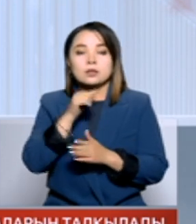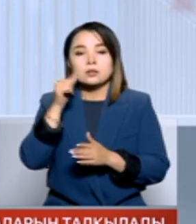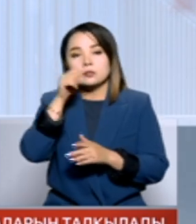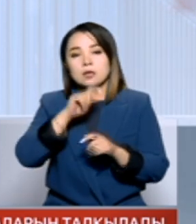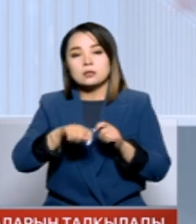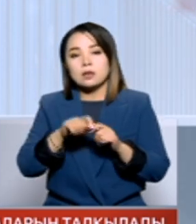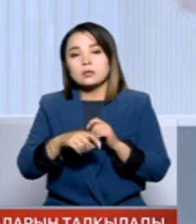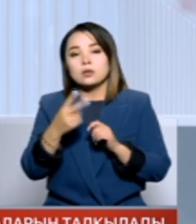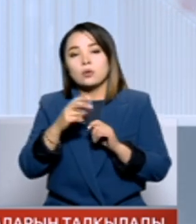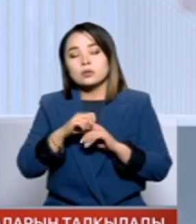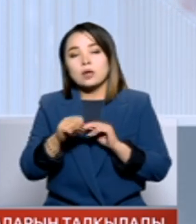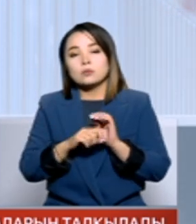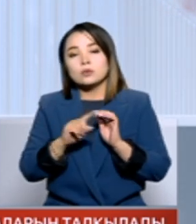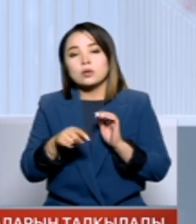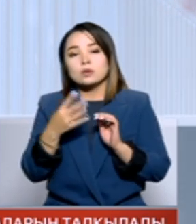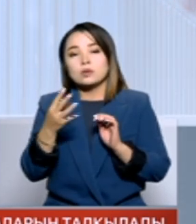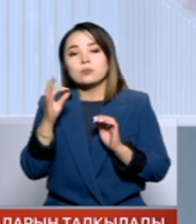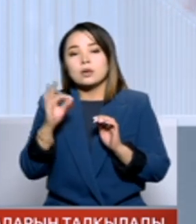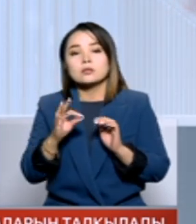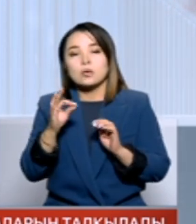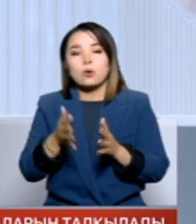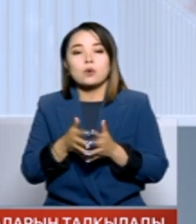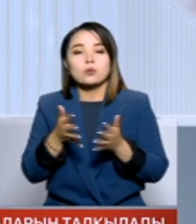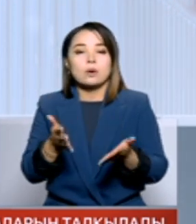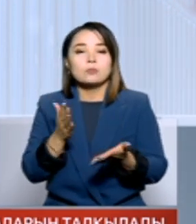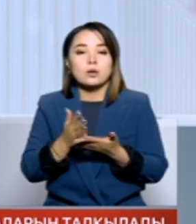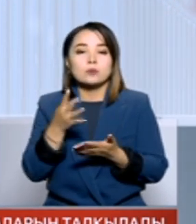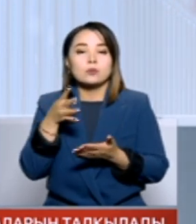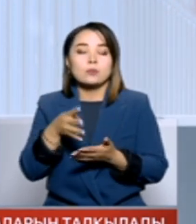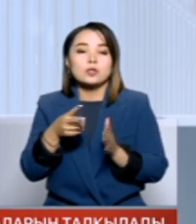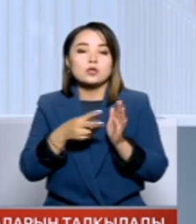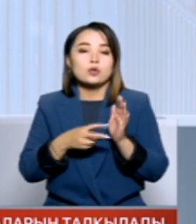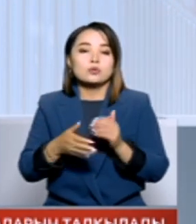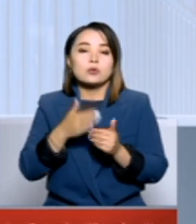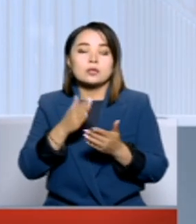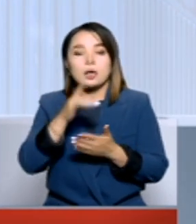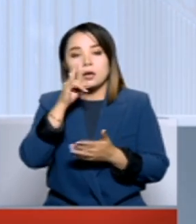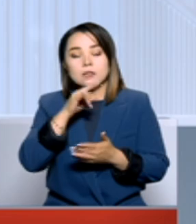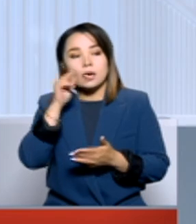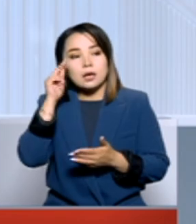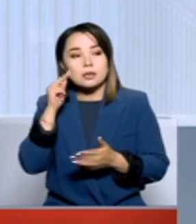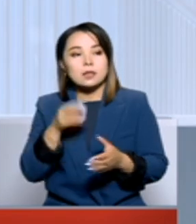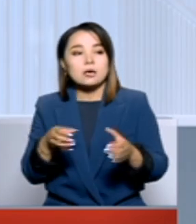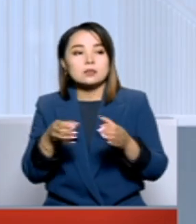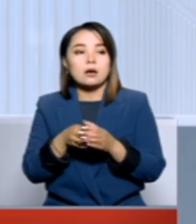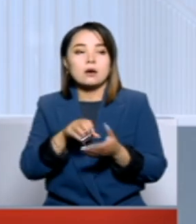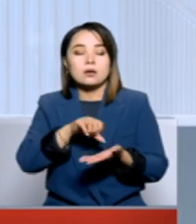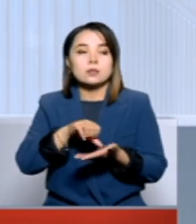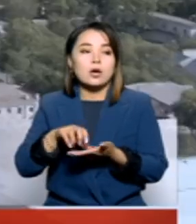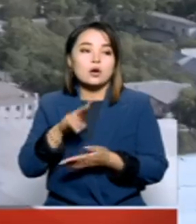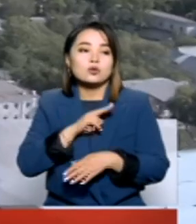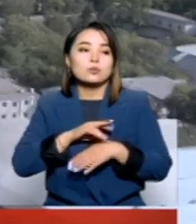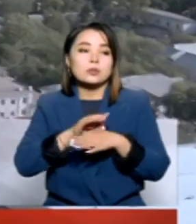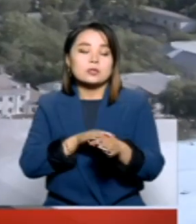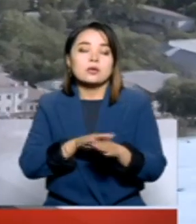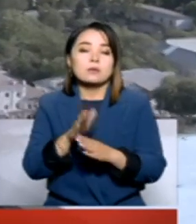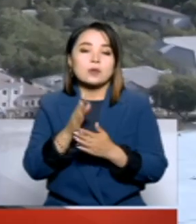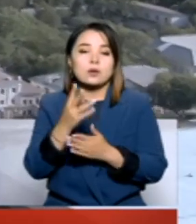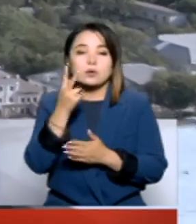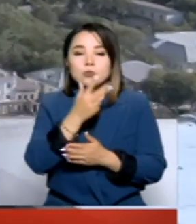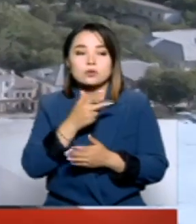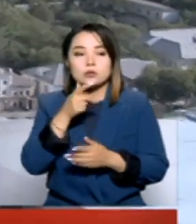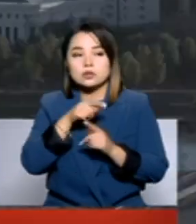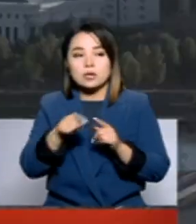салыстырғанда 16,4%-ға көп. Қазір елімізде 4700-ге жуық Қазақ-Қытай бірлескен компания жұмыс істеп жатыр. Алдағы 3